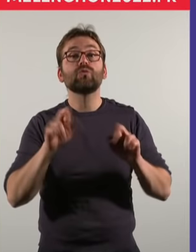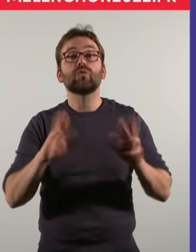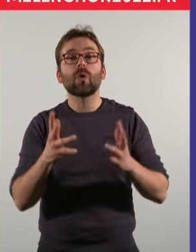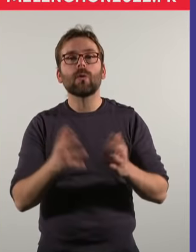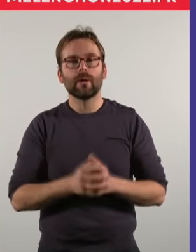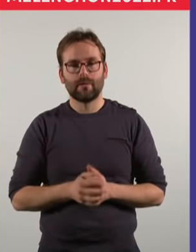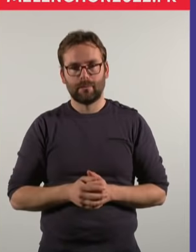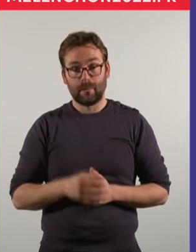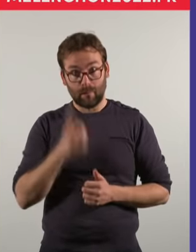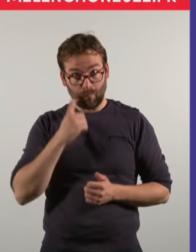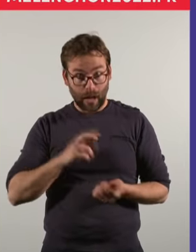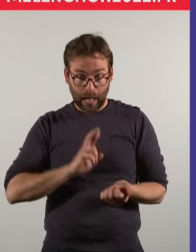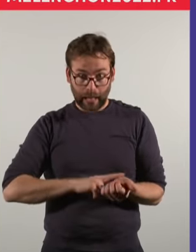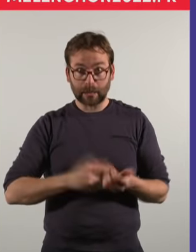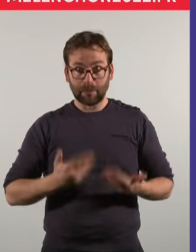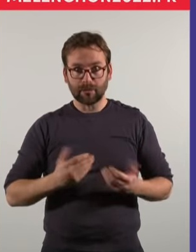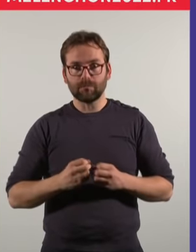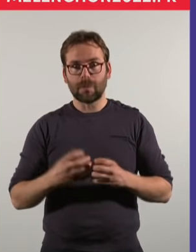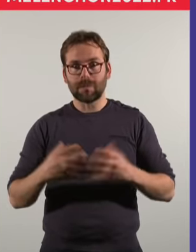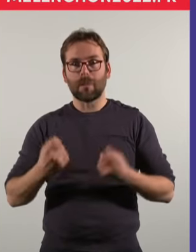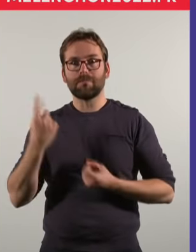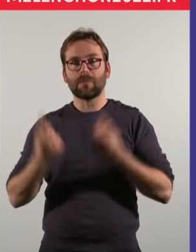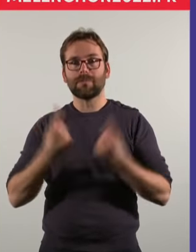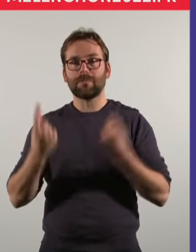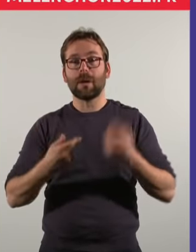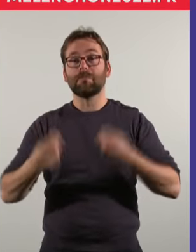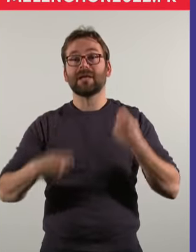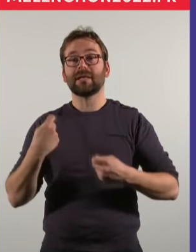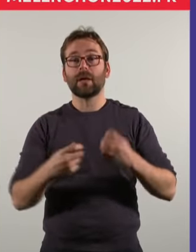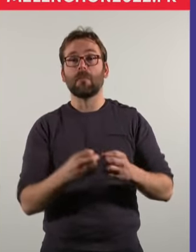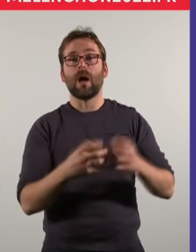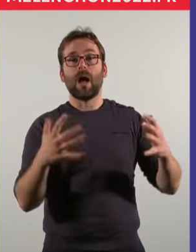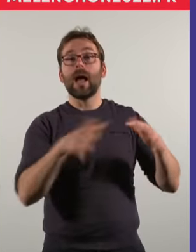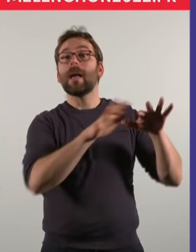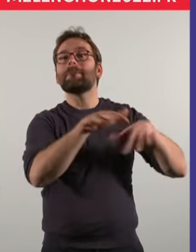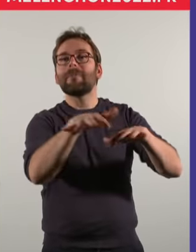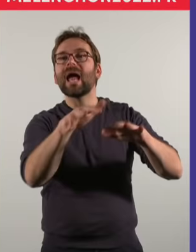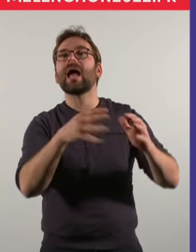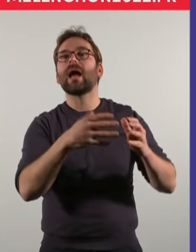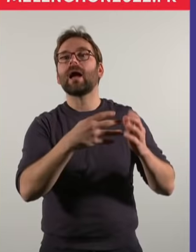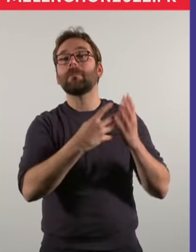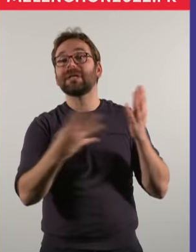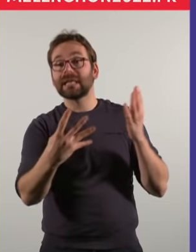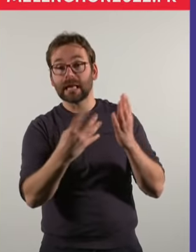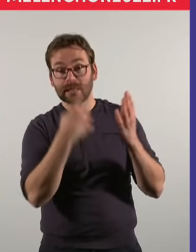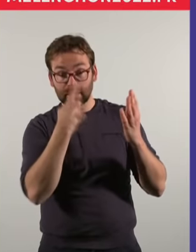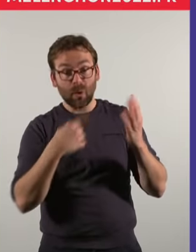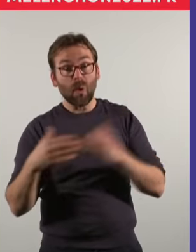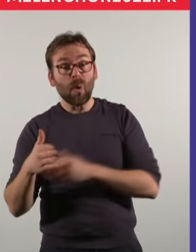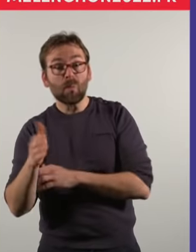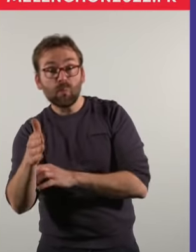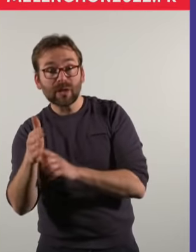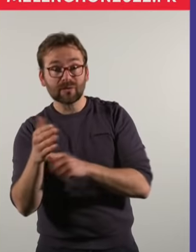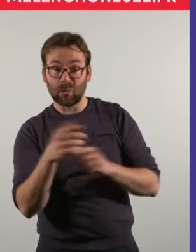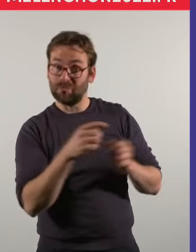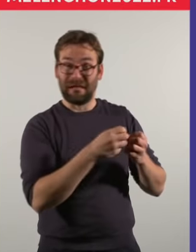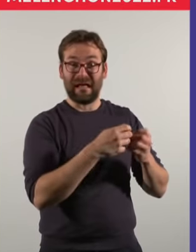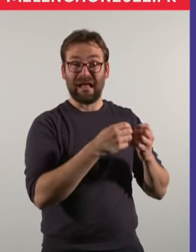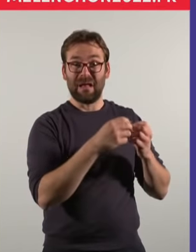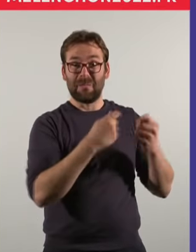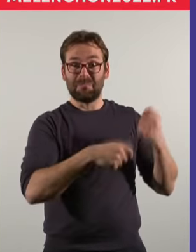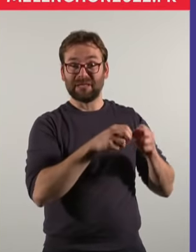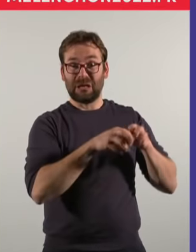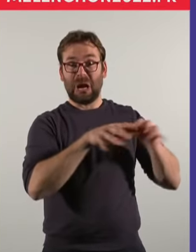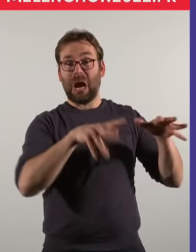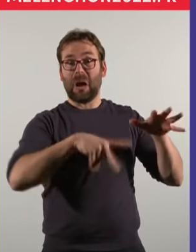qu'au rythme où on va, il y aura plus de plastique dans la mer Méditerranée que de poissons d'ici à 2050, c'est une certitude. Au train où l'on va, on